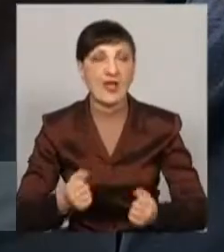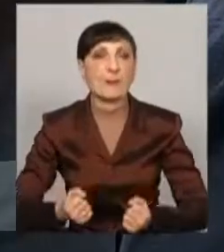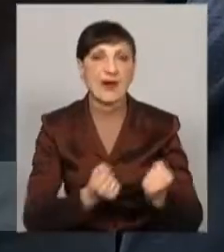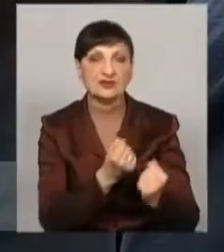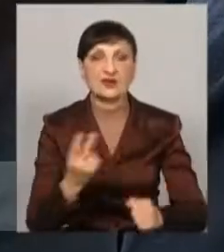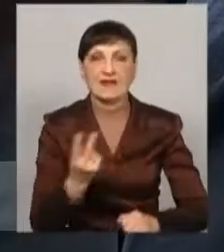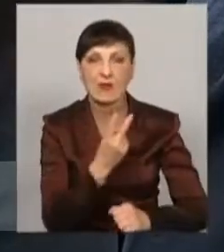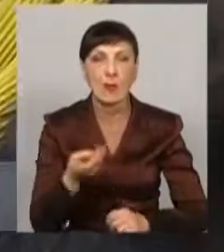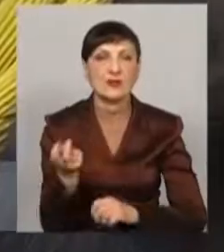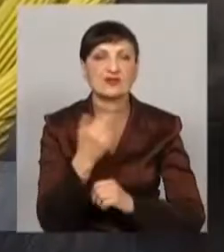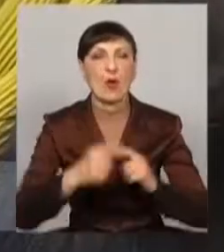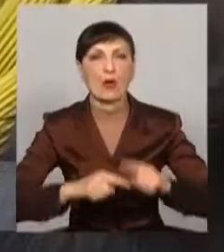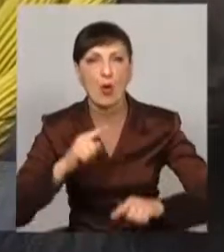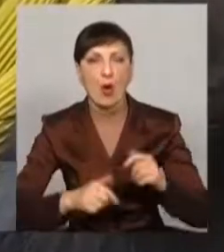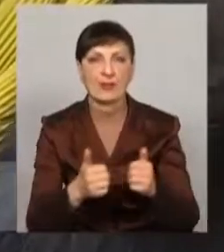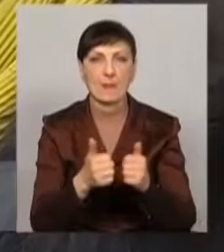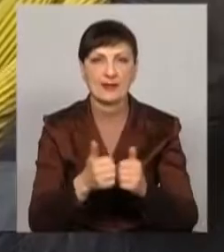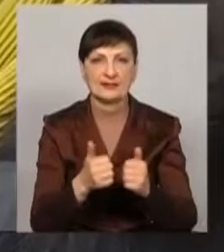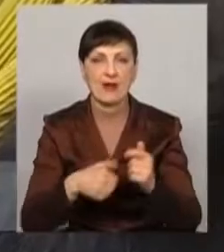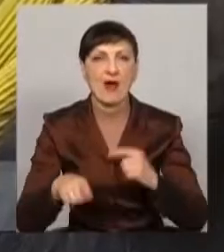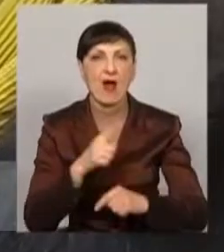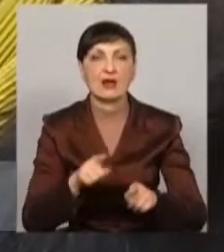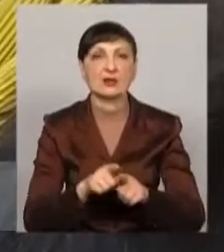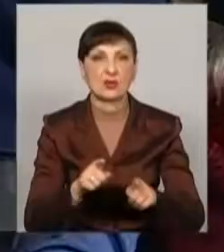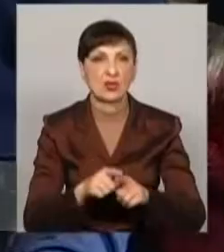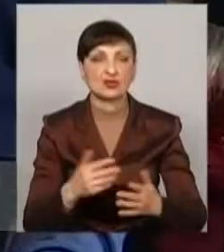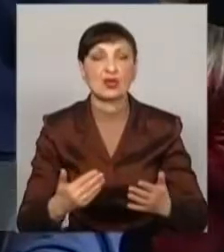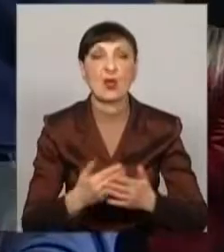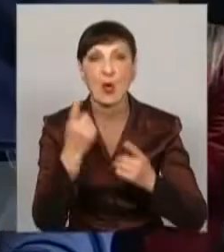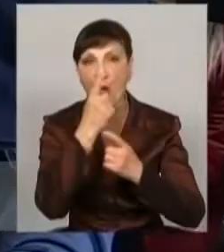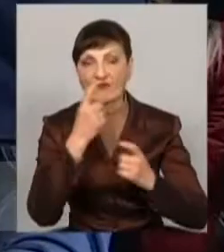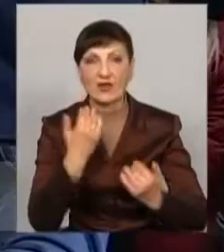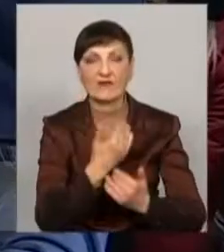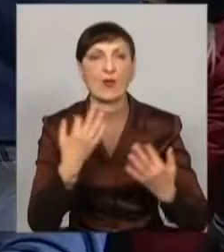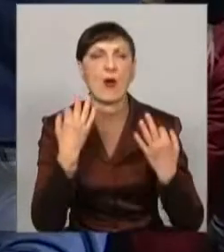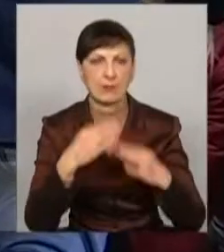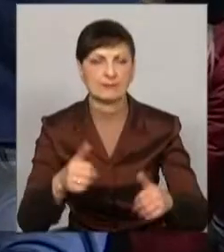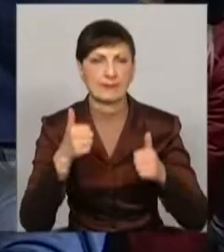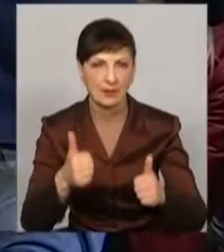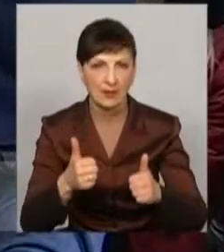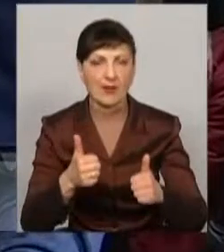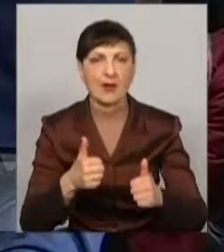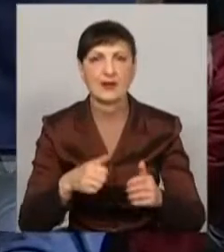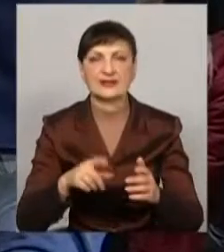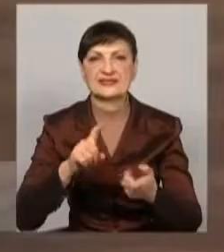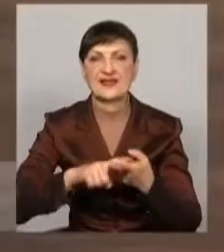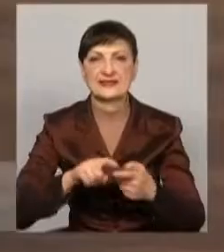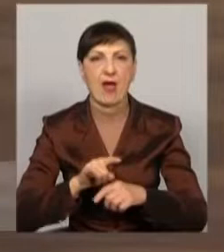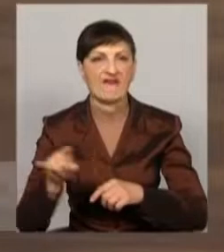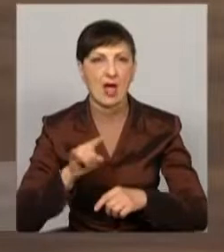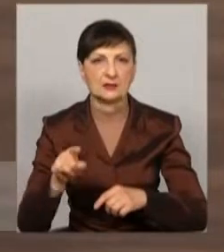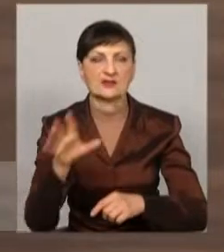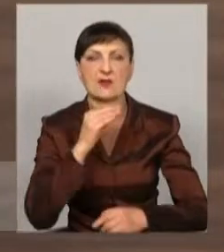Олжаса Абишева пришли родные и близкие. И они восторженно отреагировали на новость о том, что его оправдали по эпизоду санавиацией.